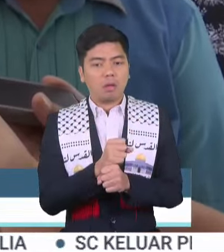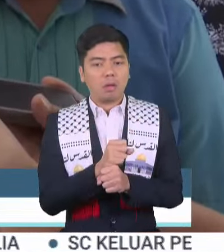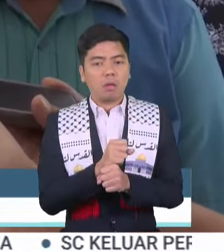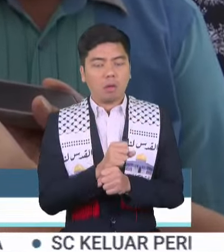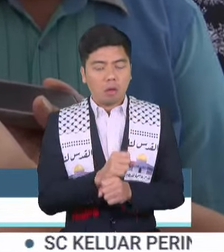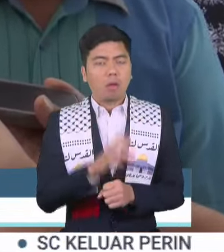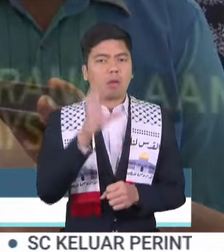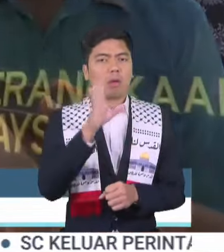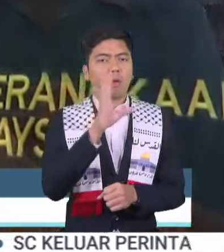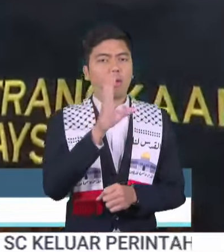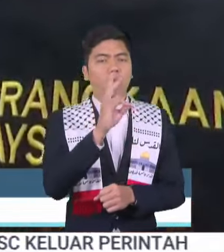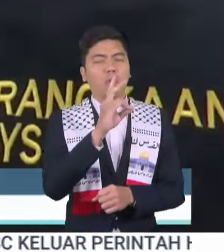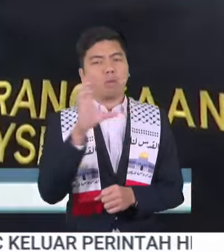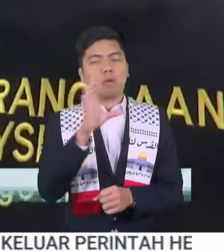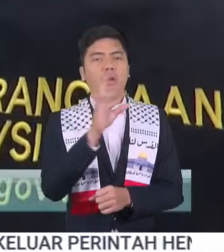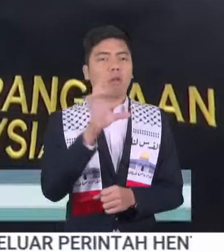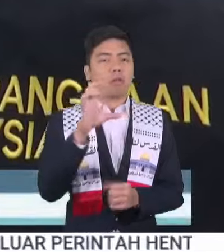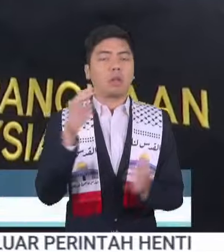700,000-800,000 satu hari.